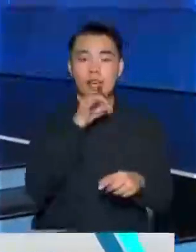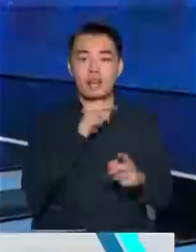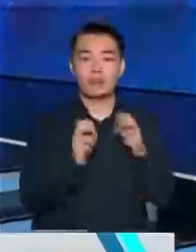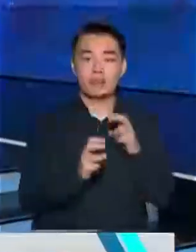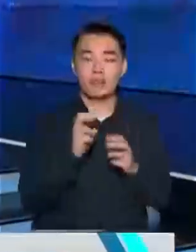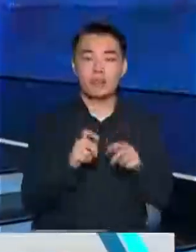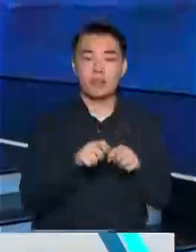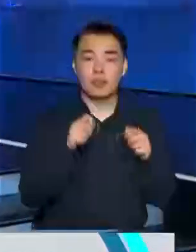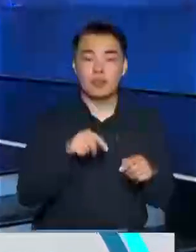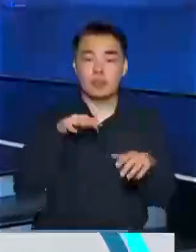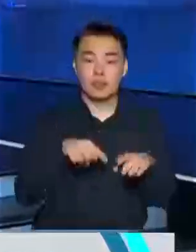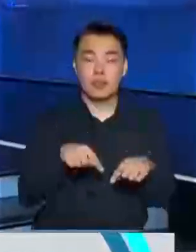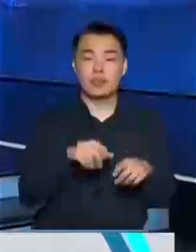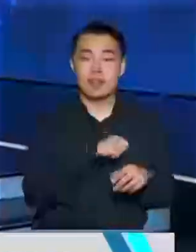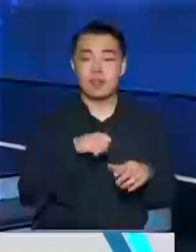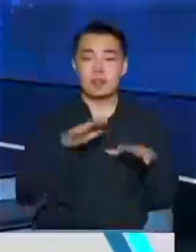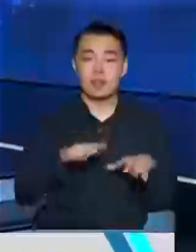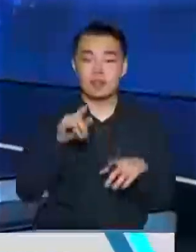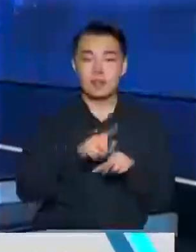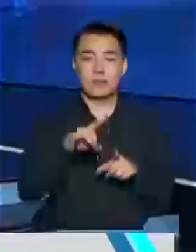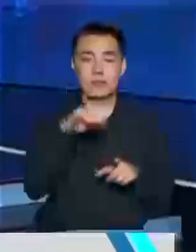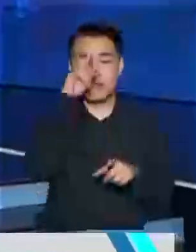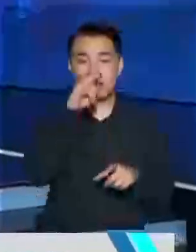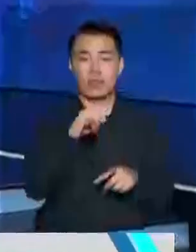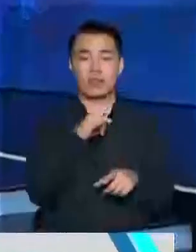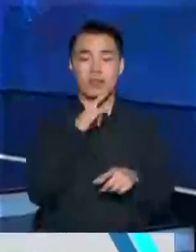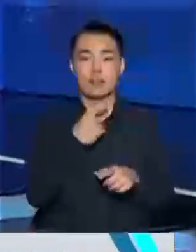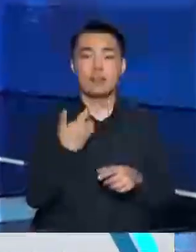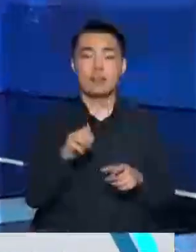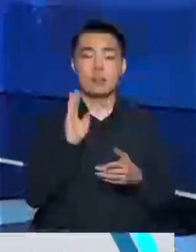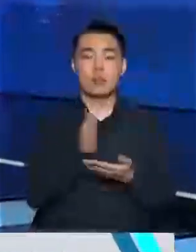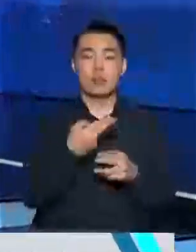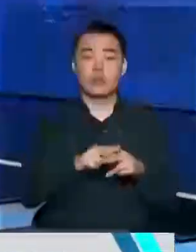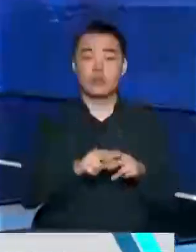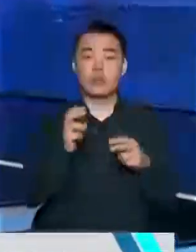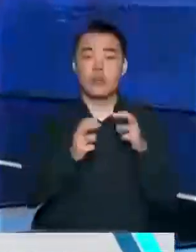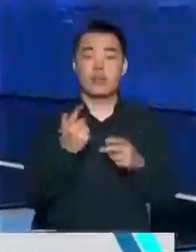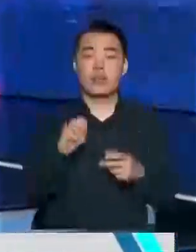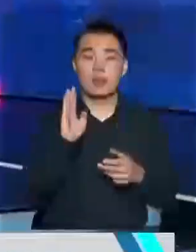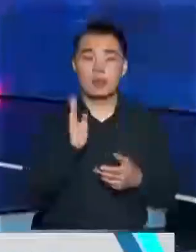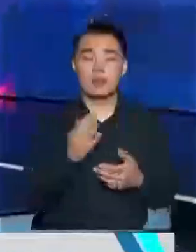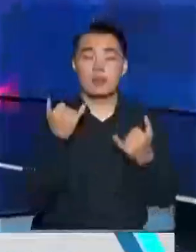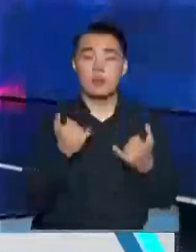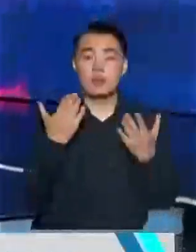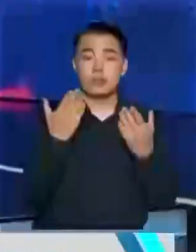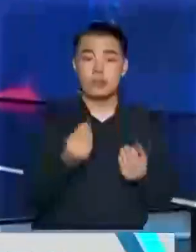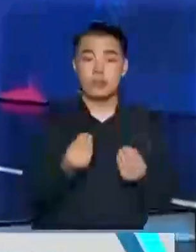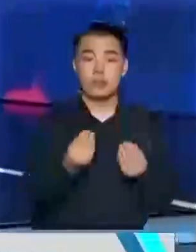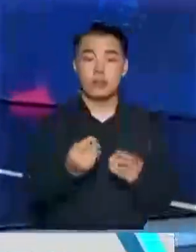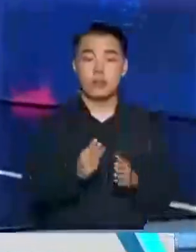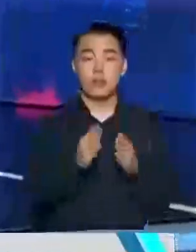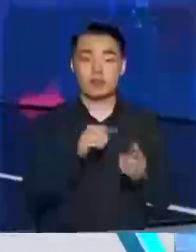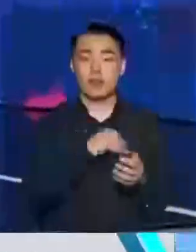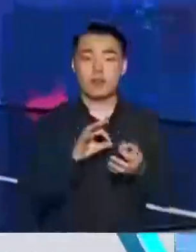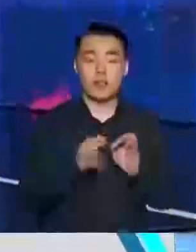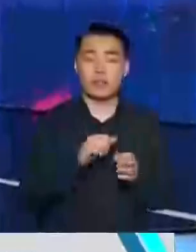средств здесь, в Республике Казахстан. О каких препаратах идет речь и где, возможно, будут эти производства? На сегодняшний день более